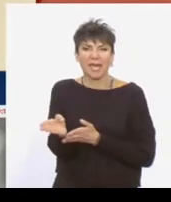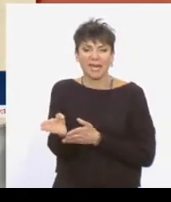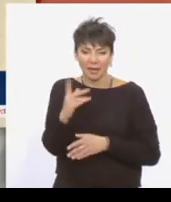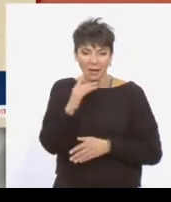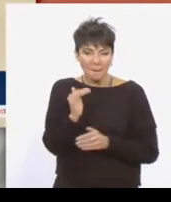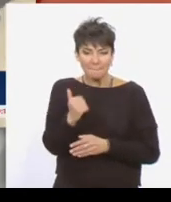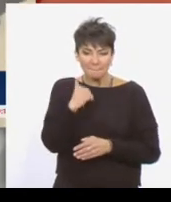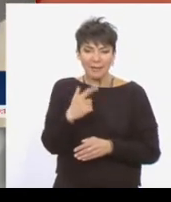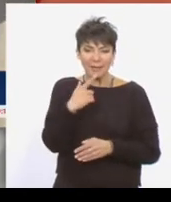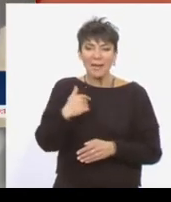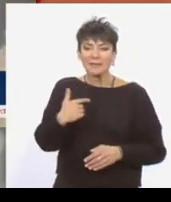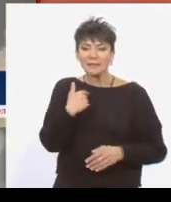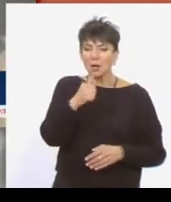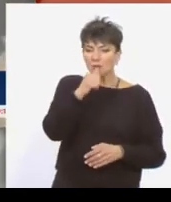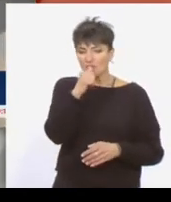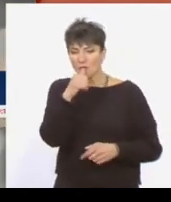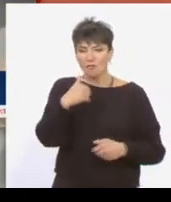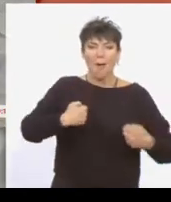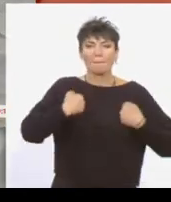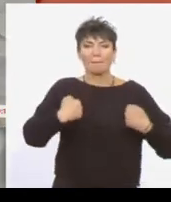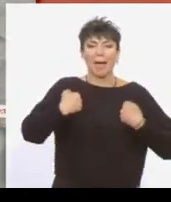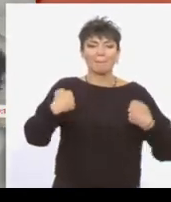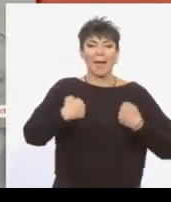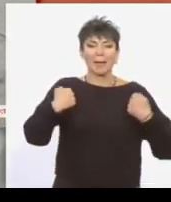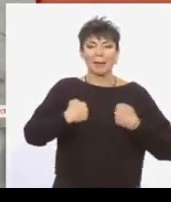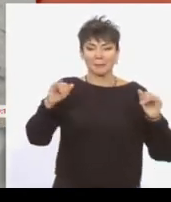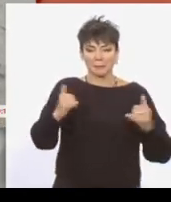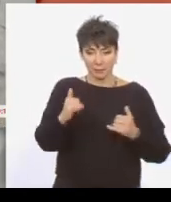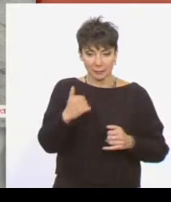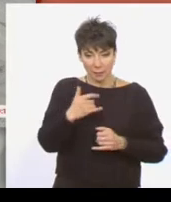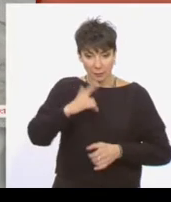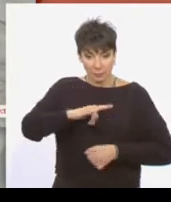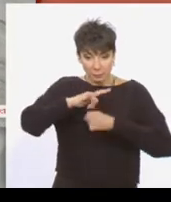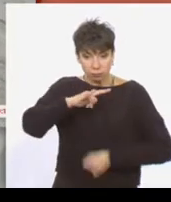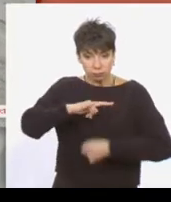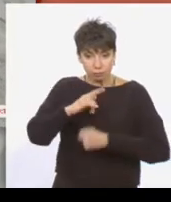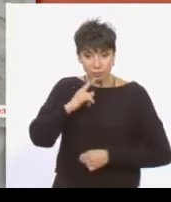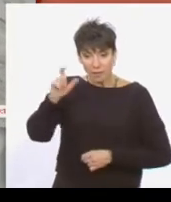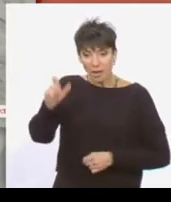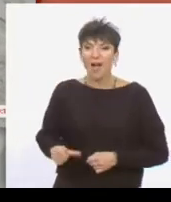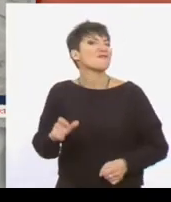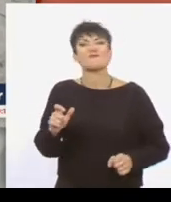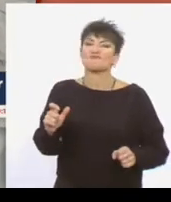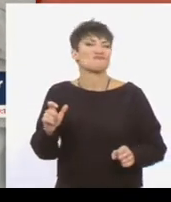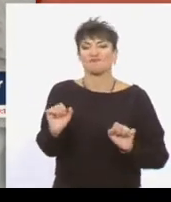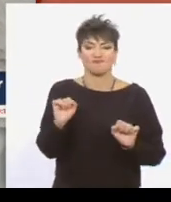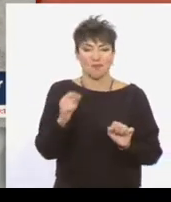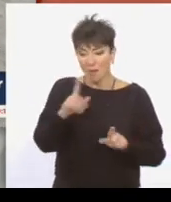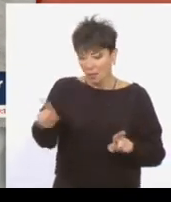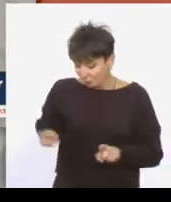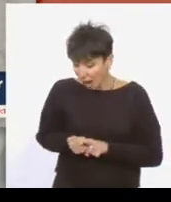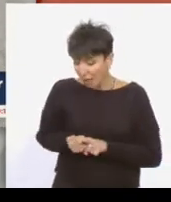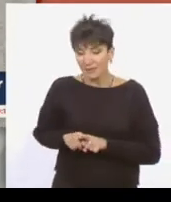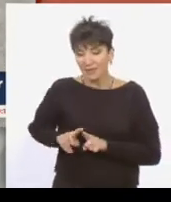Πέτω μόνο μπάλωεται ίσο, πρίγεται, κακ σινόκ. Ακόμα και την ώρα που πέφτουν οι βομβαρδισμοί, ο Μπλέικ στέκεται πάντα δίπλα στο αφεντικό